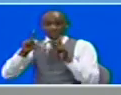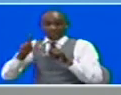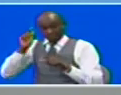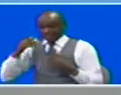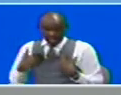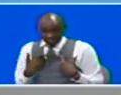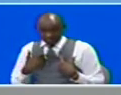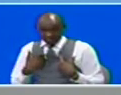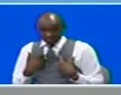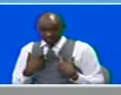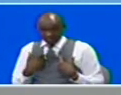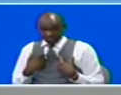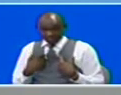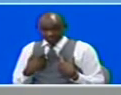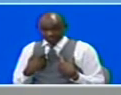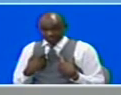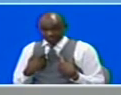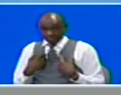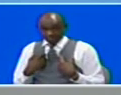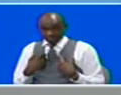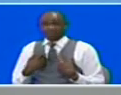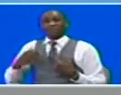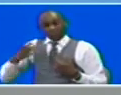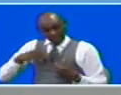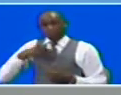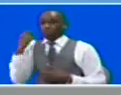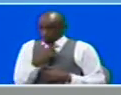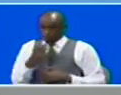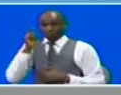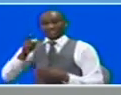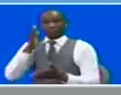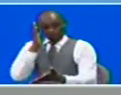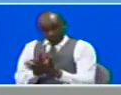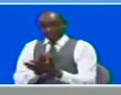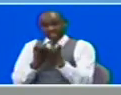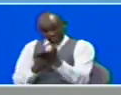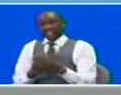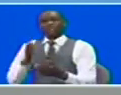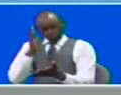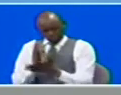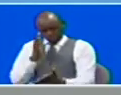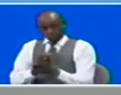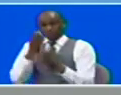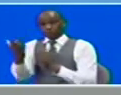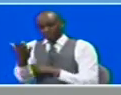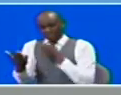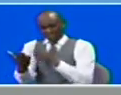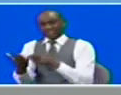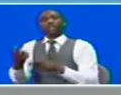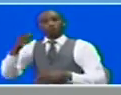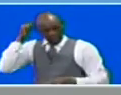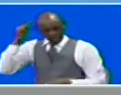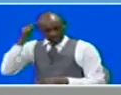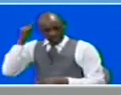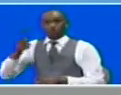na as long as wale watu ambao wanafaa kuidhinisha waseme ya kwamba hii cheti chako ni